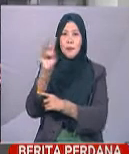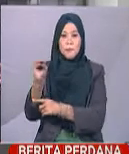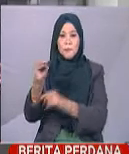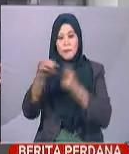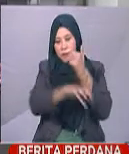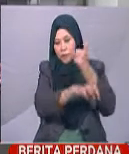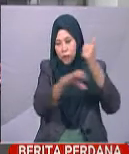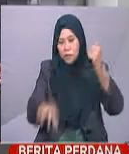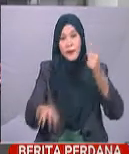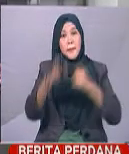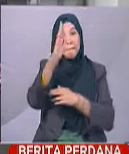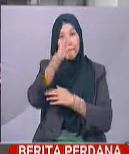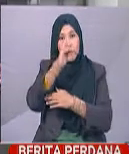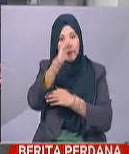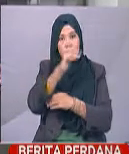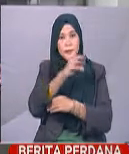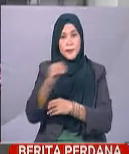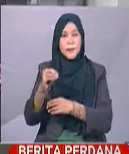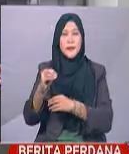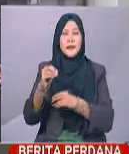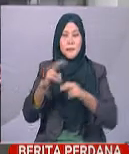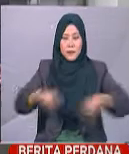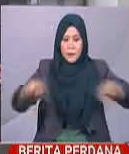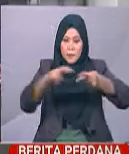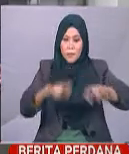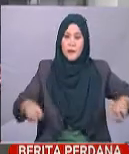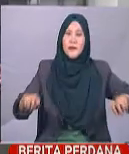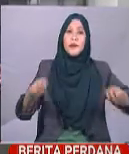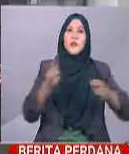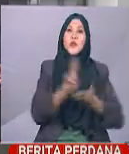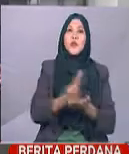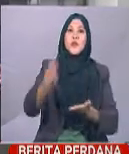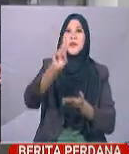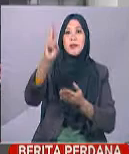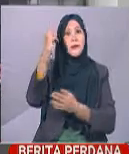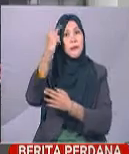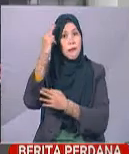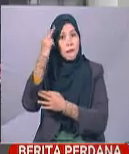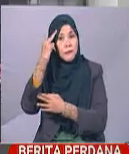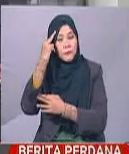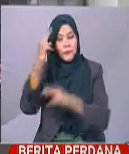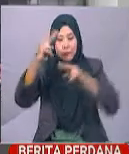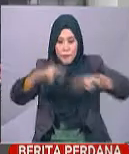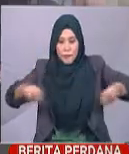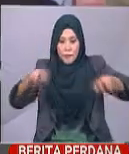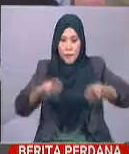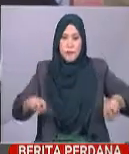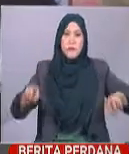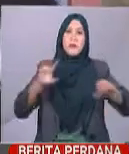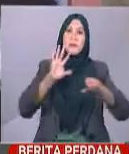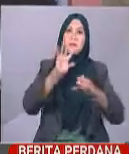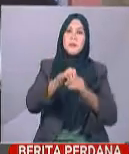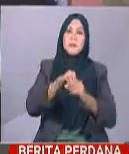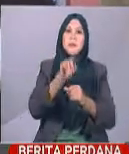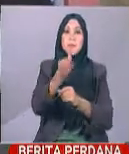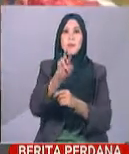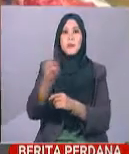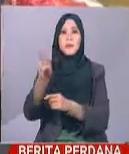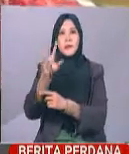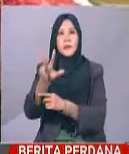ngambil ke dan penyelidik di taibah University Madinah Arab Saudi kajian yang melibatkan